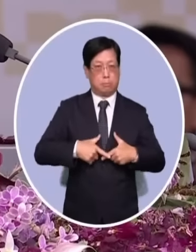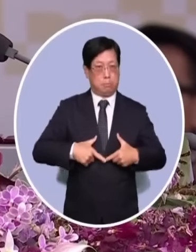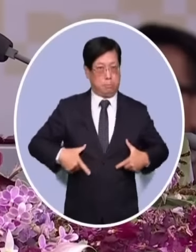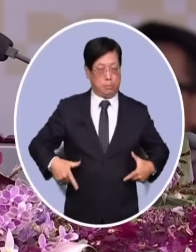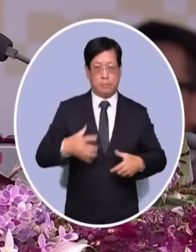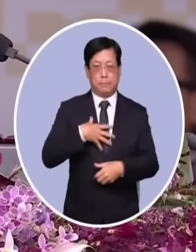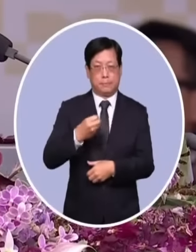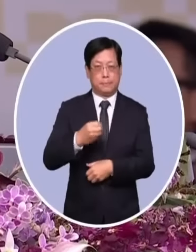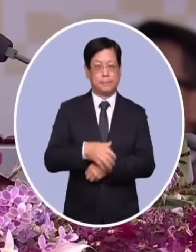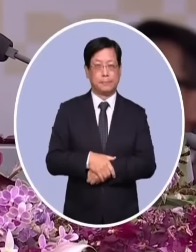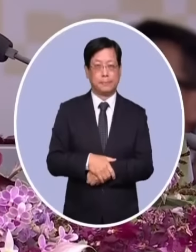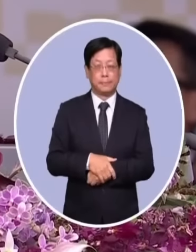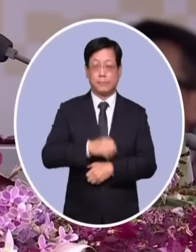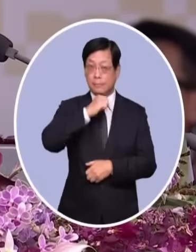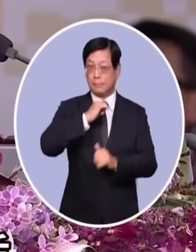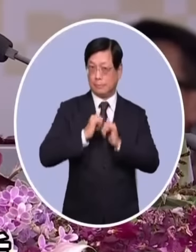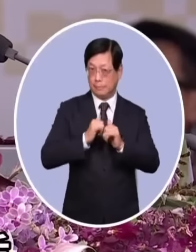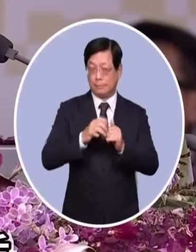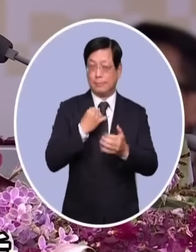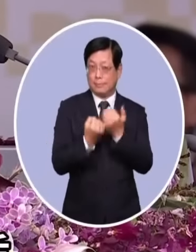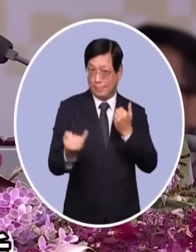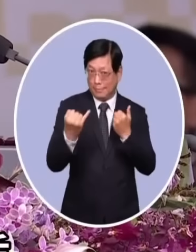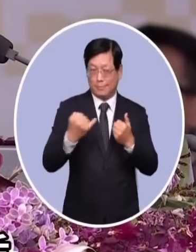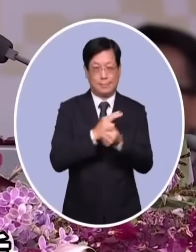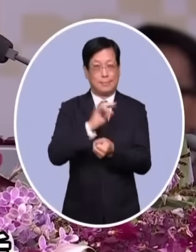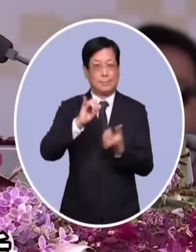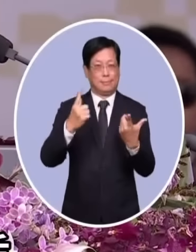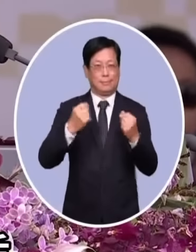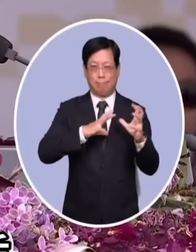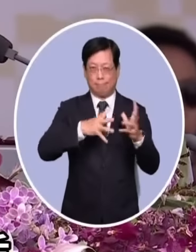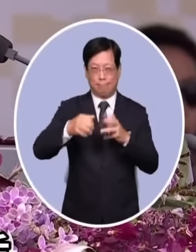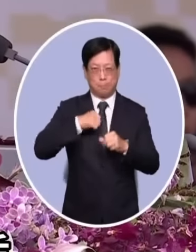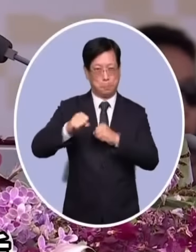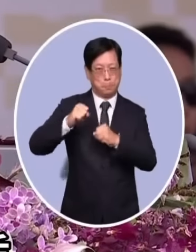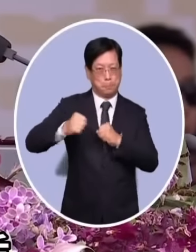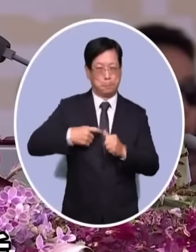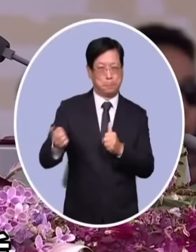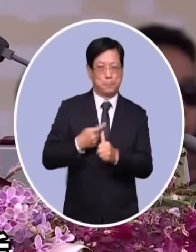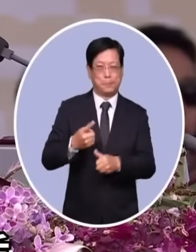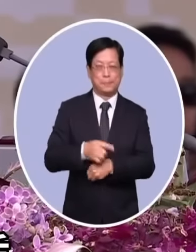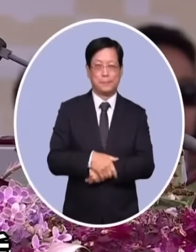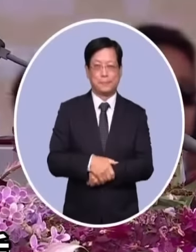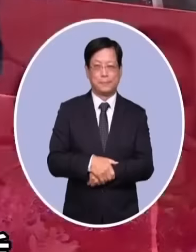无畏，台湾的女儿林玉婷是世界全后。